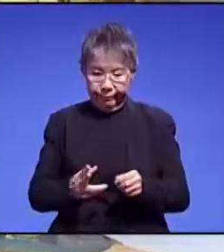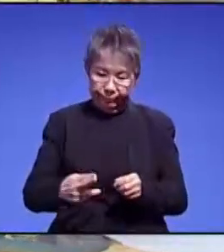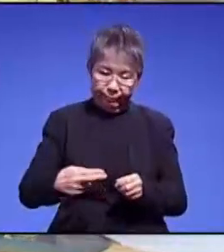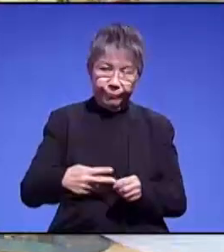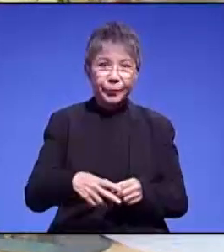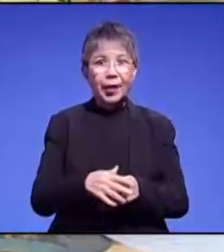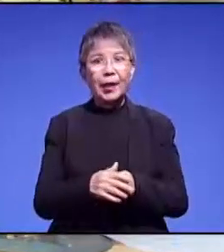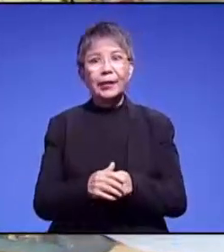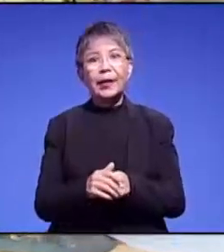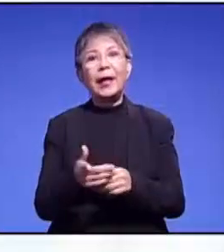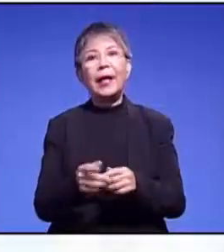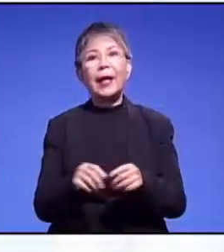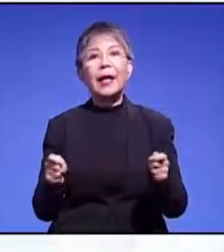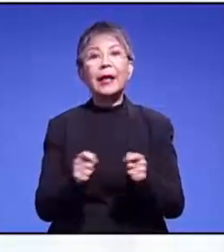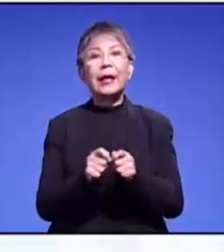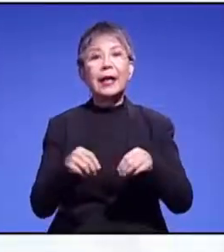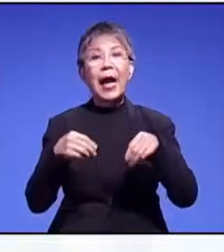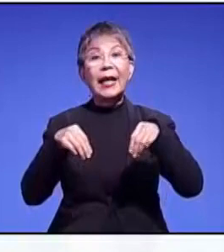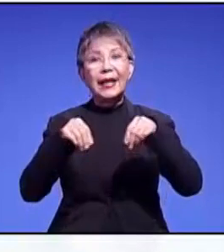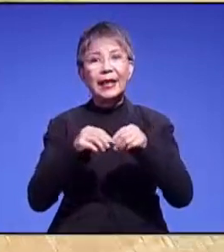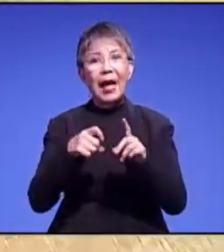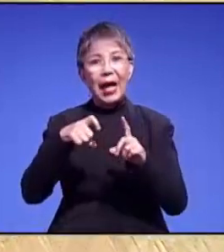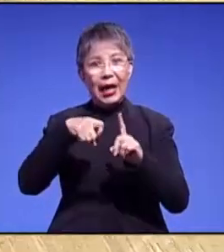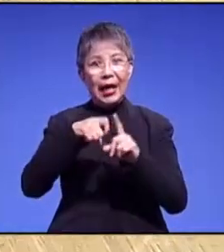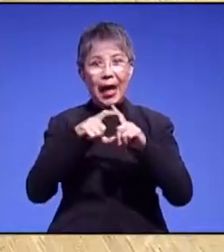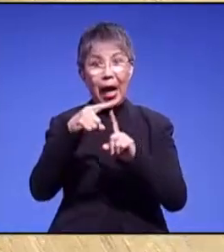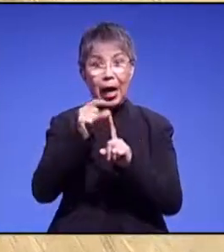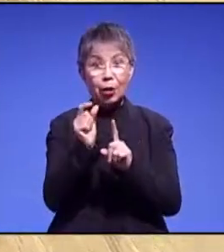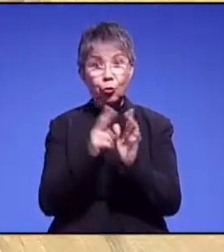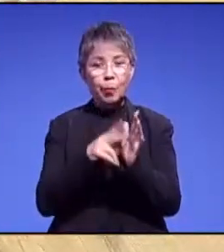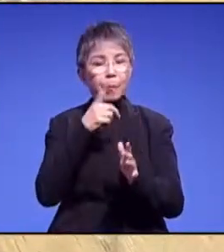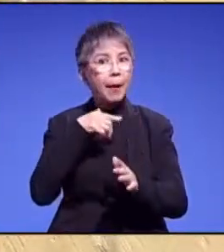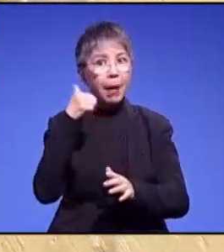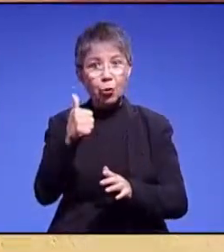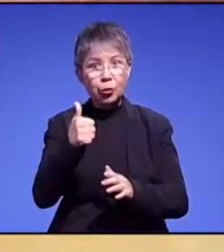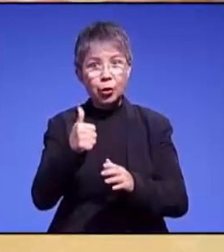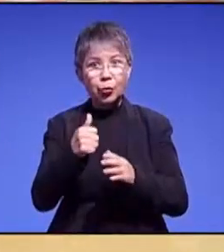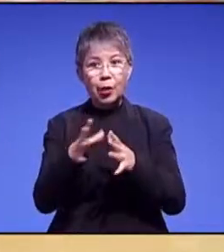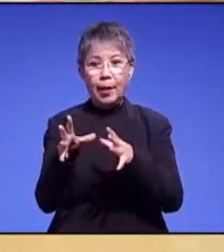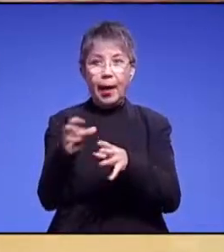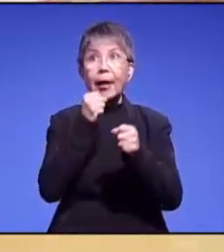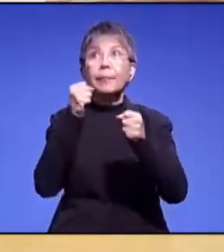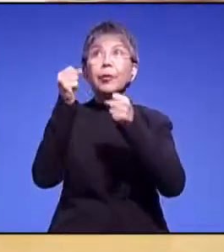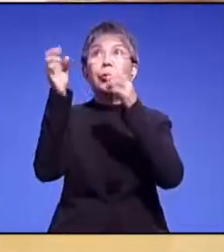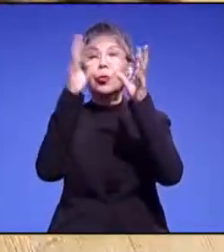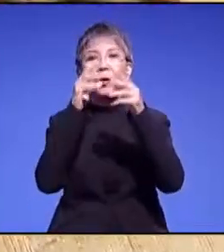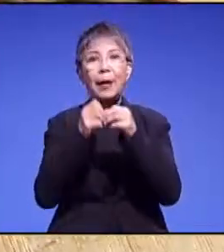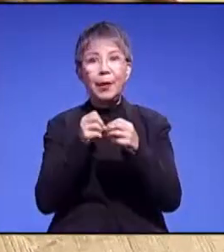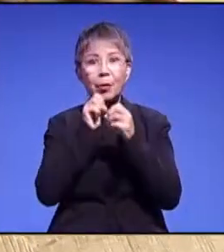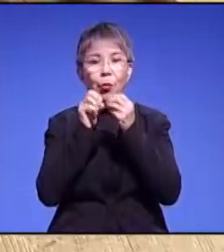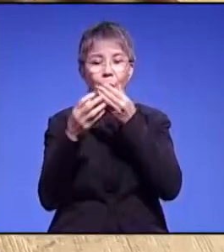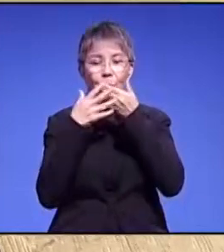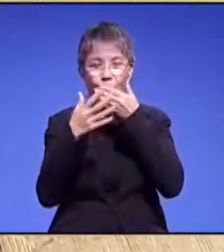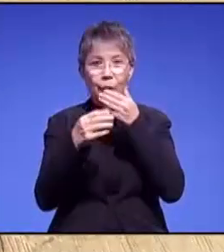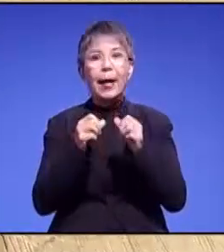Bahan kaos katun dan sarung bantal diklaim sebagai bahan terbaik untuk masker karena mampu menangkap partikel di udara, namun pengguna tetap